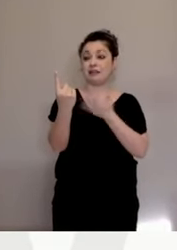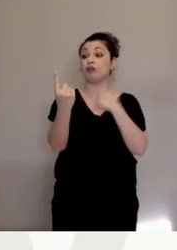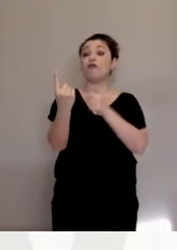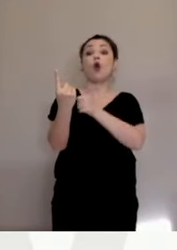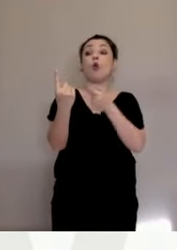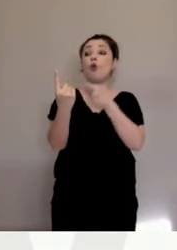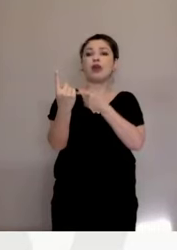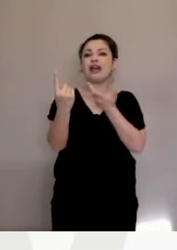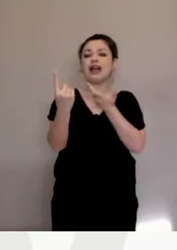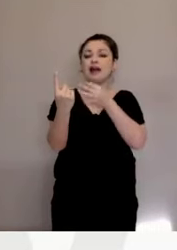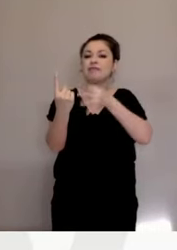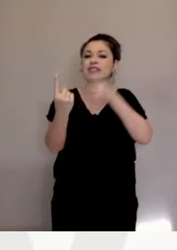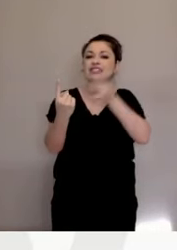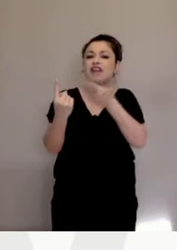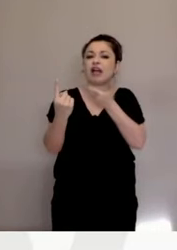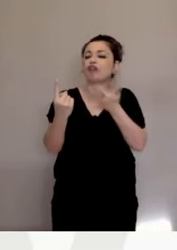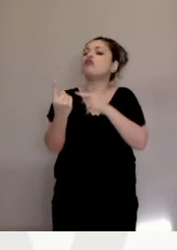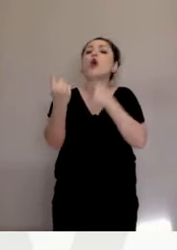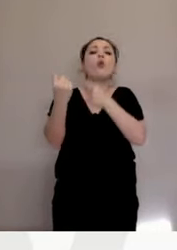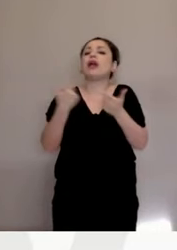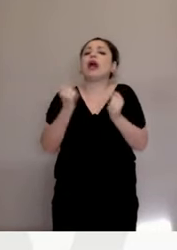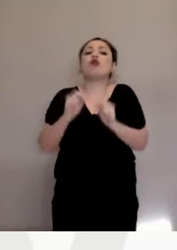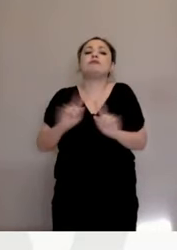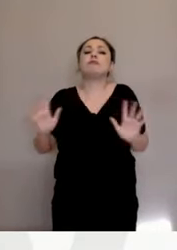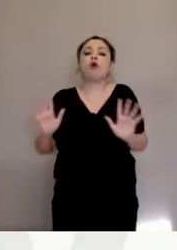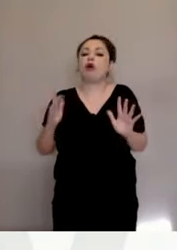non fa senso, non è possibile.